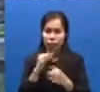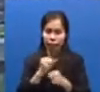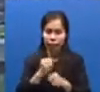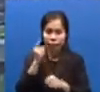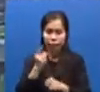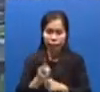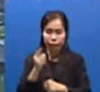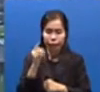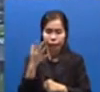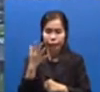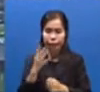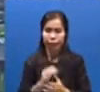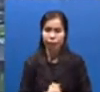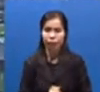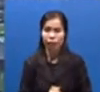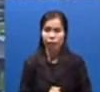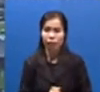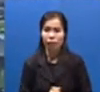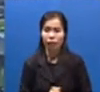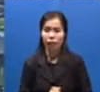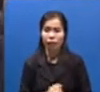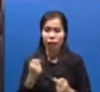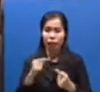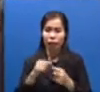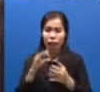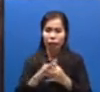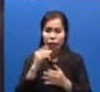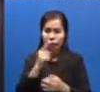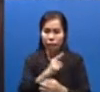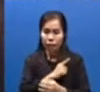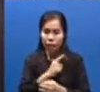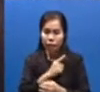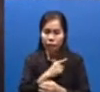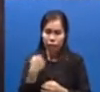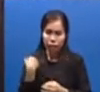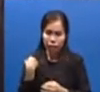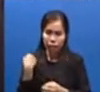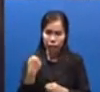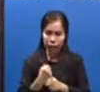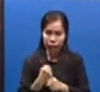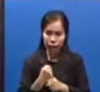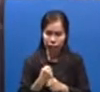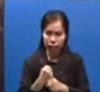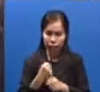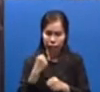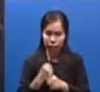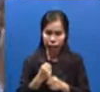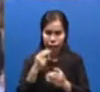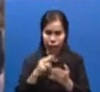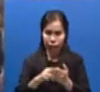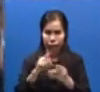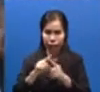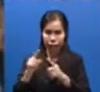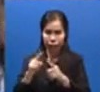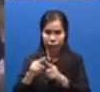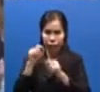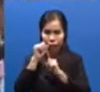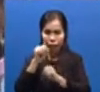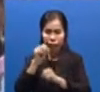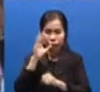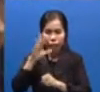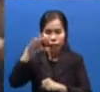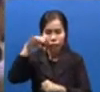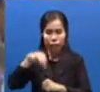และไม่มีองค์กรที่จะมารับและรับผิดชอบจึงขอให้พี่น้องมุสลิมทุกคนให้ความร่วมมือตามคำประกาศของสำนัก